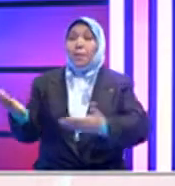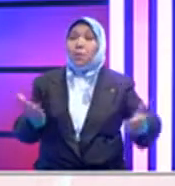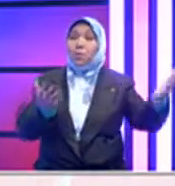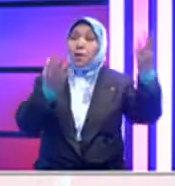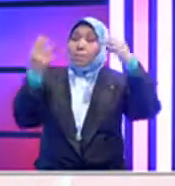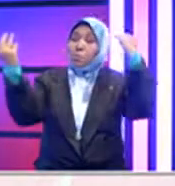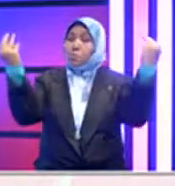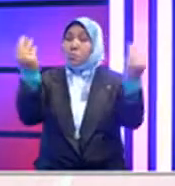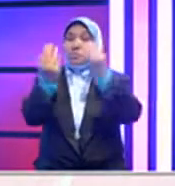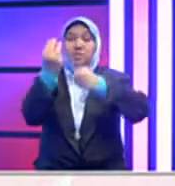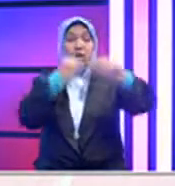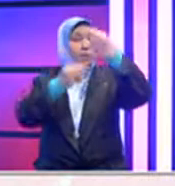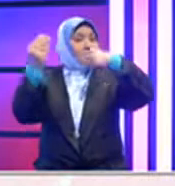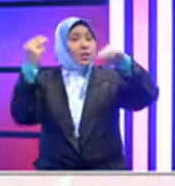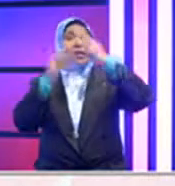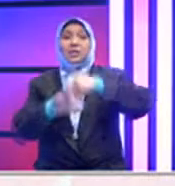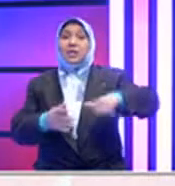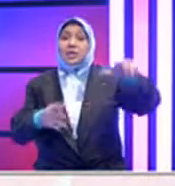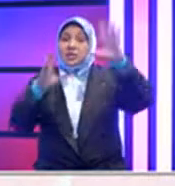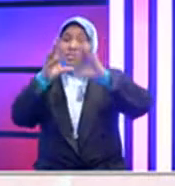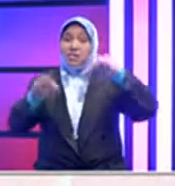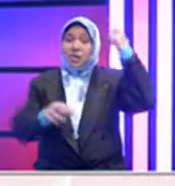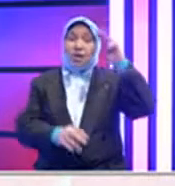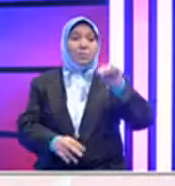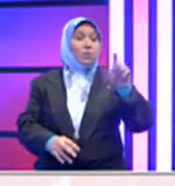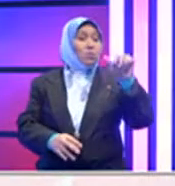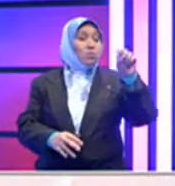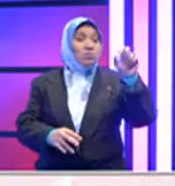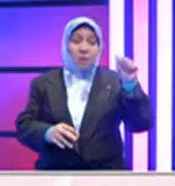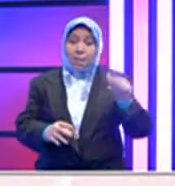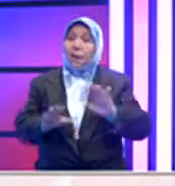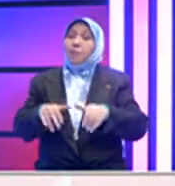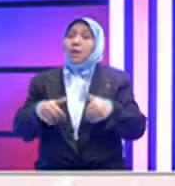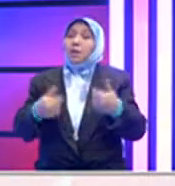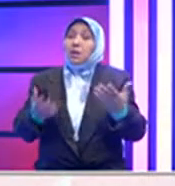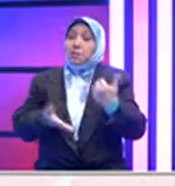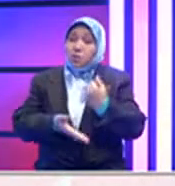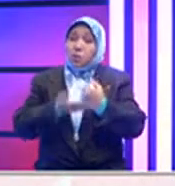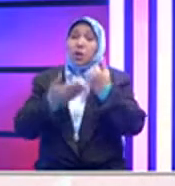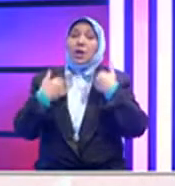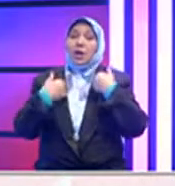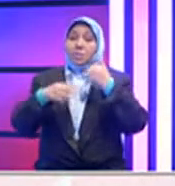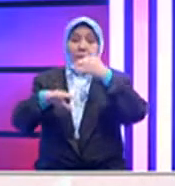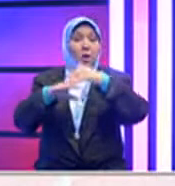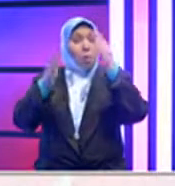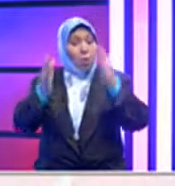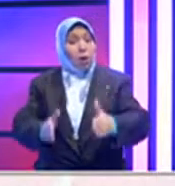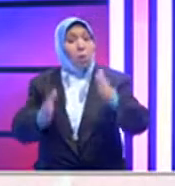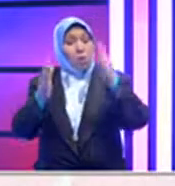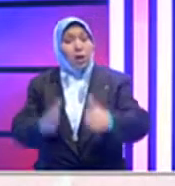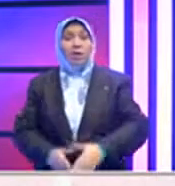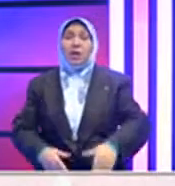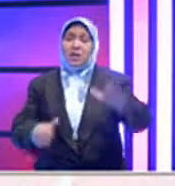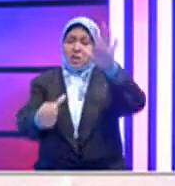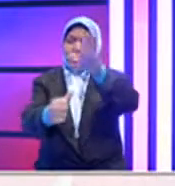ataupun musim ketiga kisah Nabi Musa Bagaimana permulaannya Allah menyatakan pertolongan adalah terhadap orang-orang yang